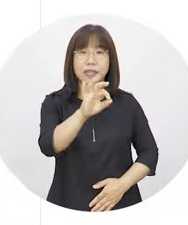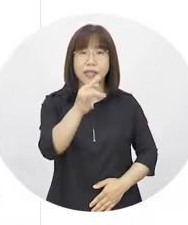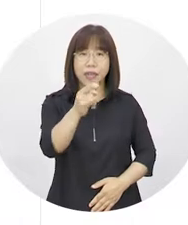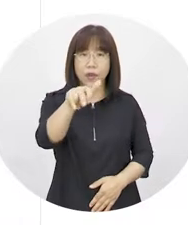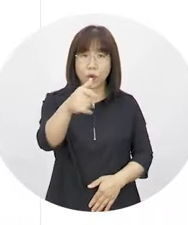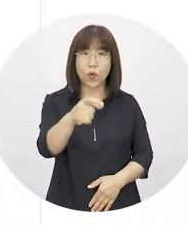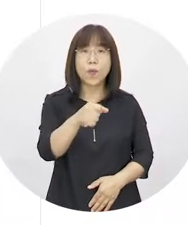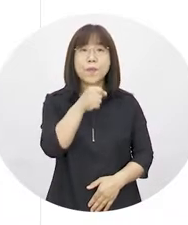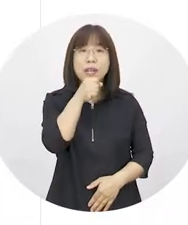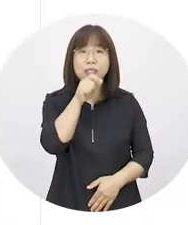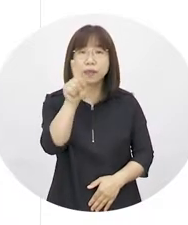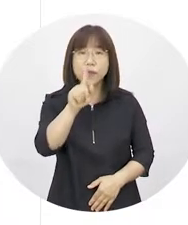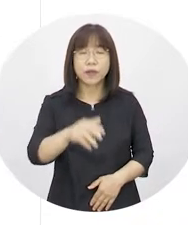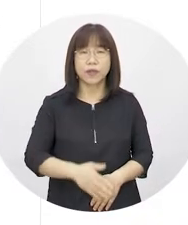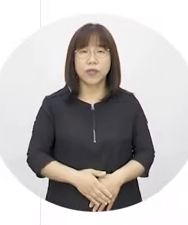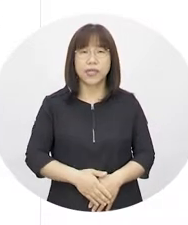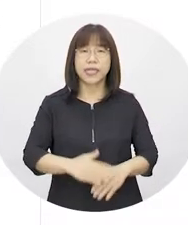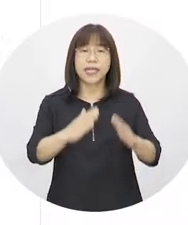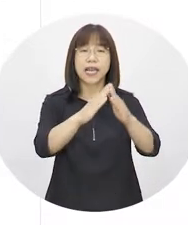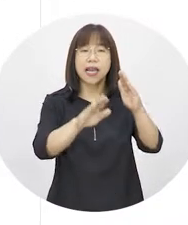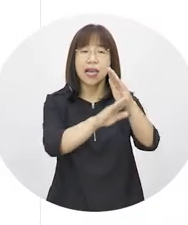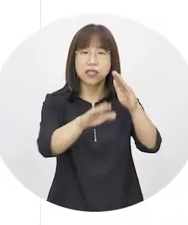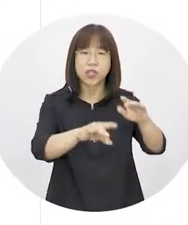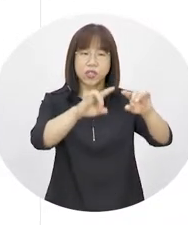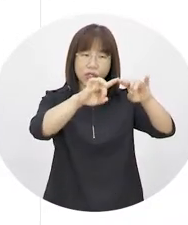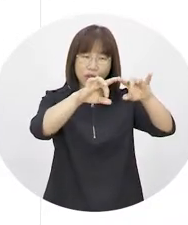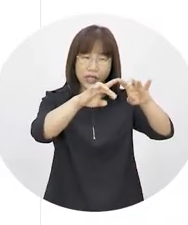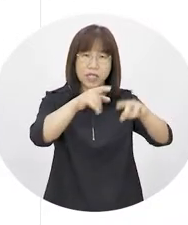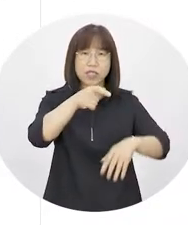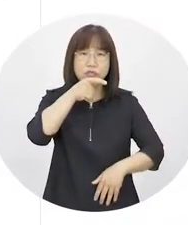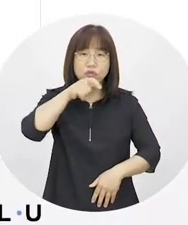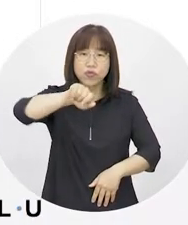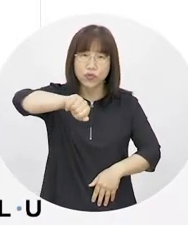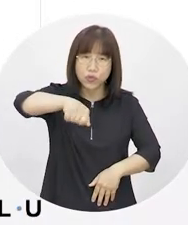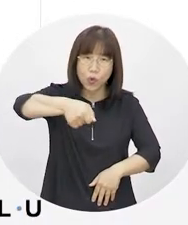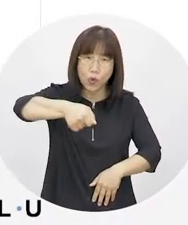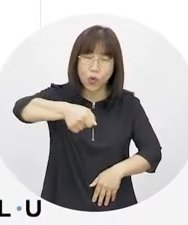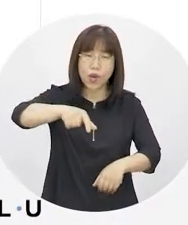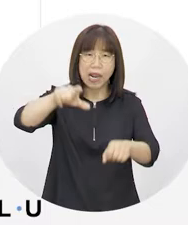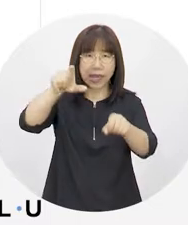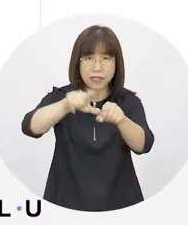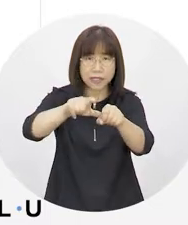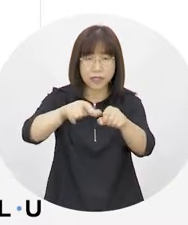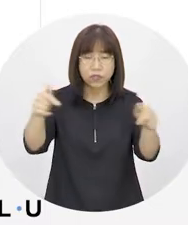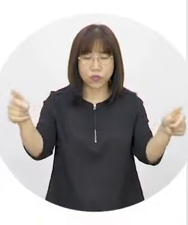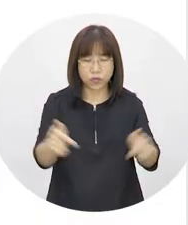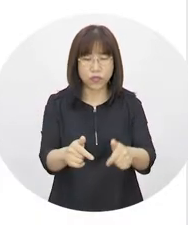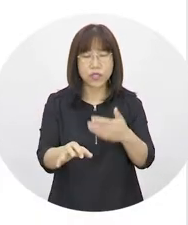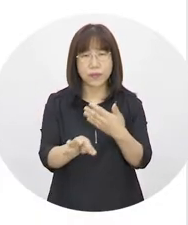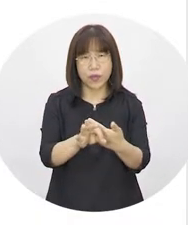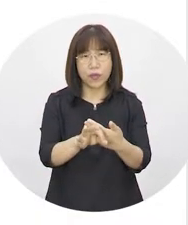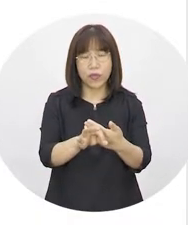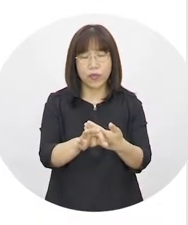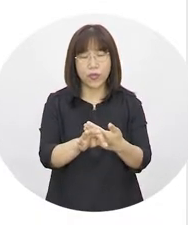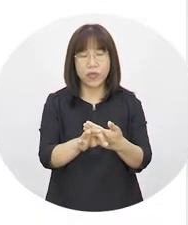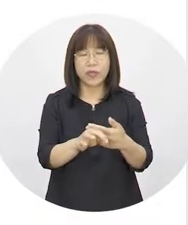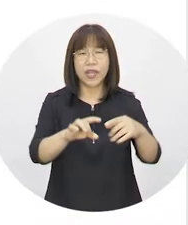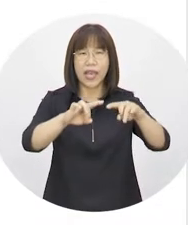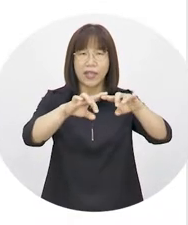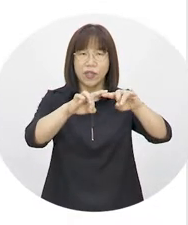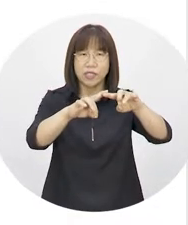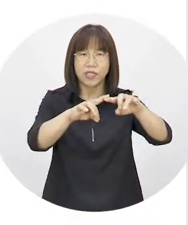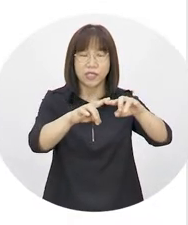에코 마일리지는 가정과 기업 등에서 전기, 수도, 가스를 절약하면 마일리지가 적립되는 시민 참여 에너지